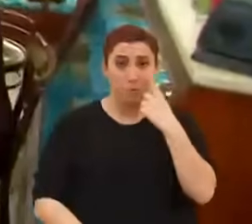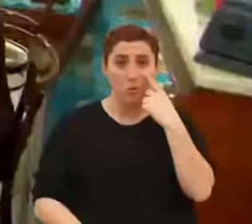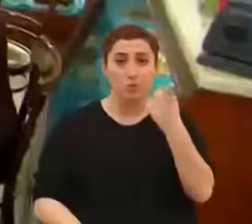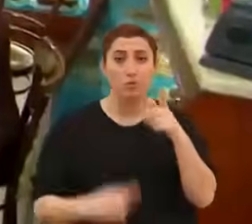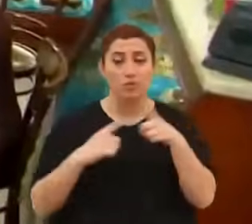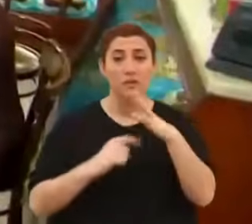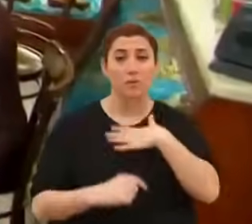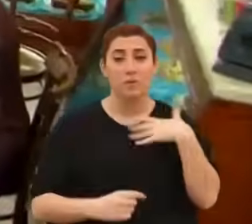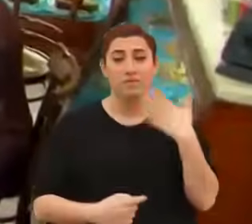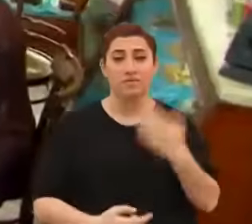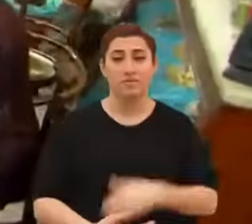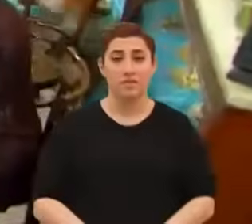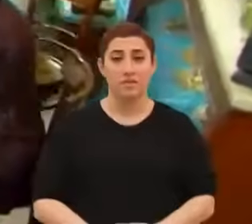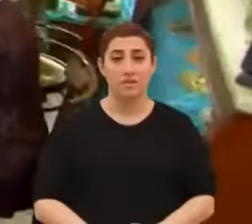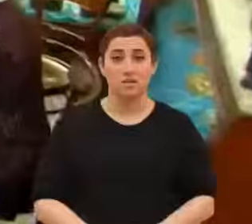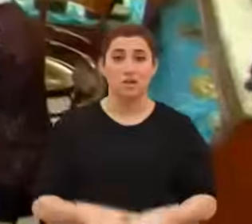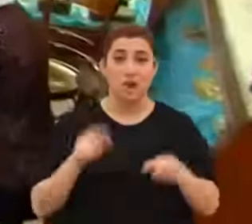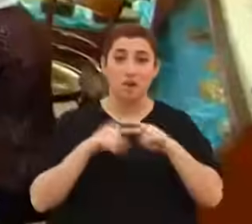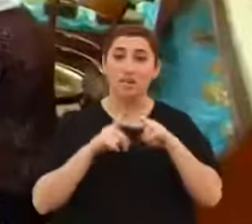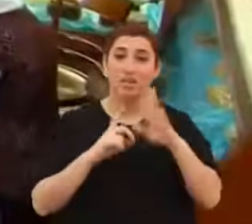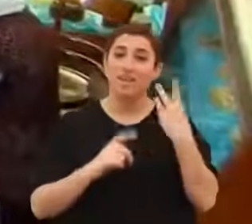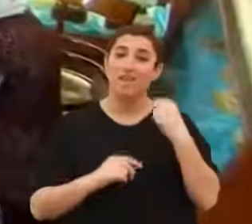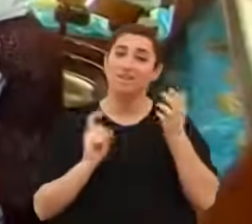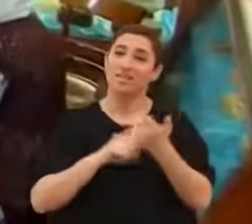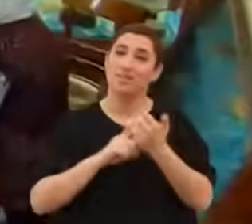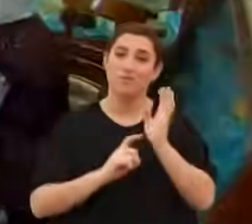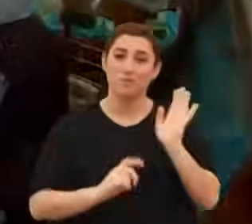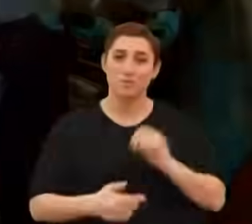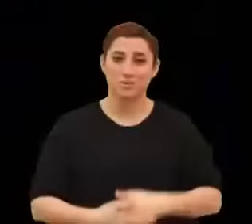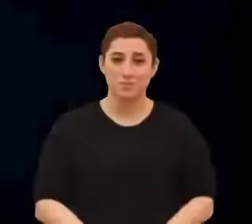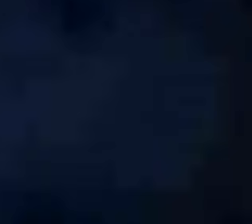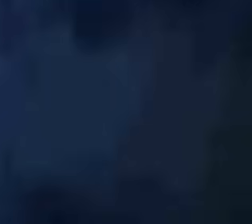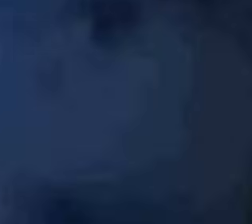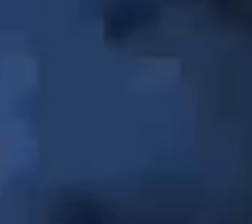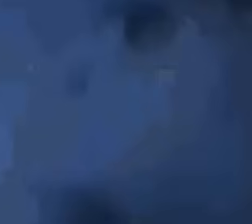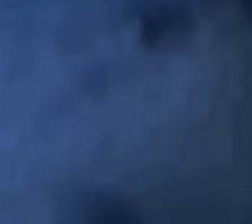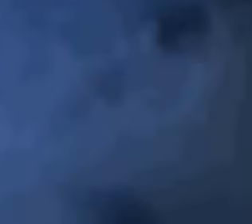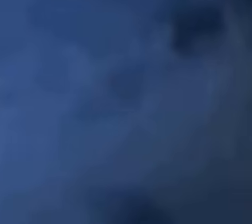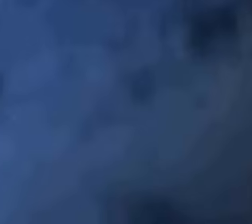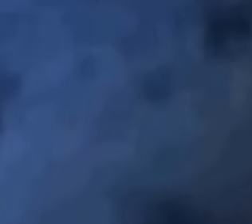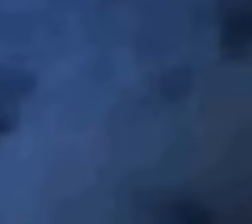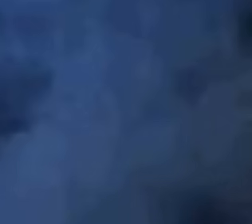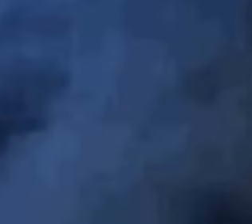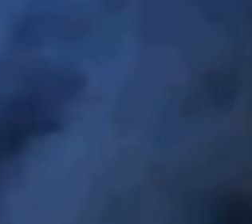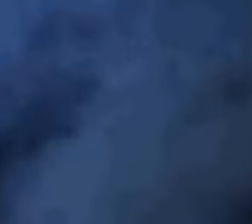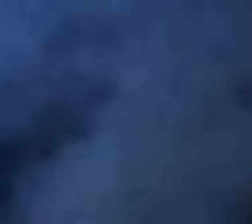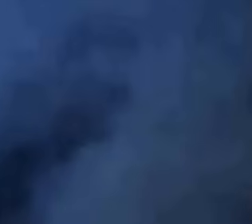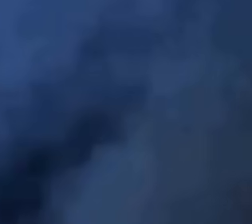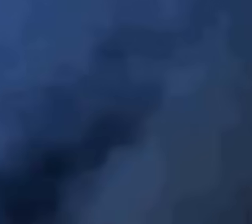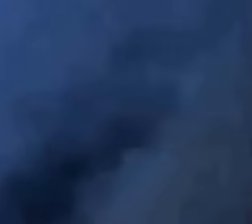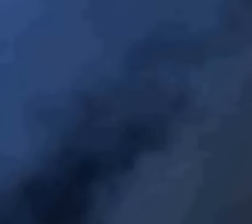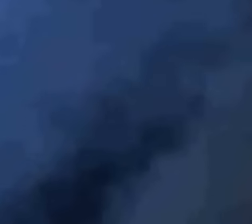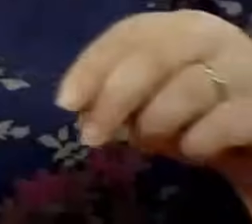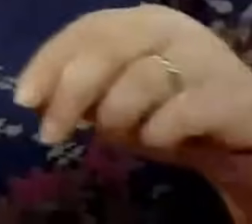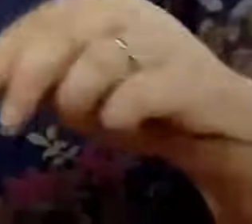mü Fatma'yı? Gördüm Ayten'i. Ayten'le ne iyi tavukta. Su ver lan. Akşam vakti, gökyüzü lacivert.